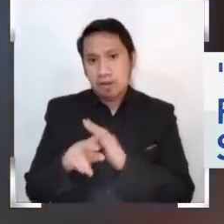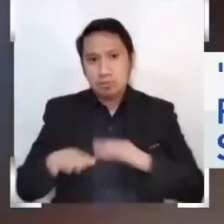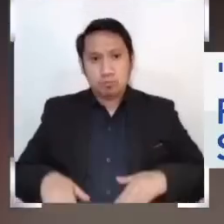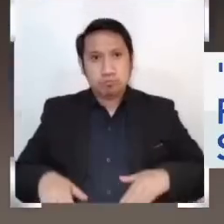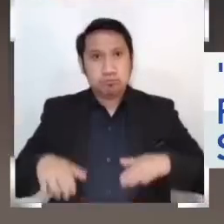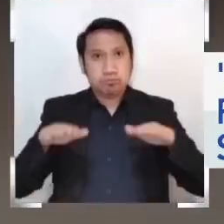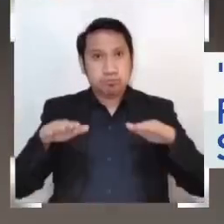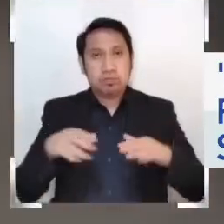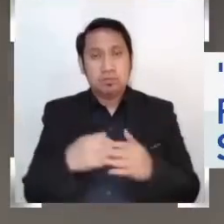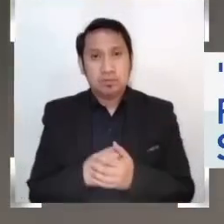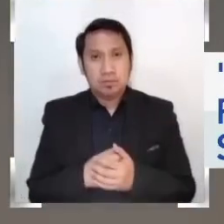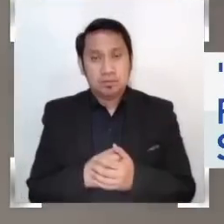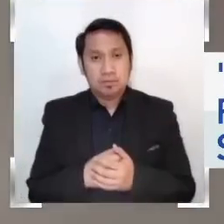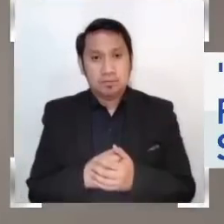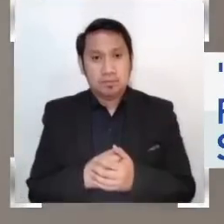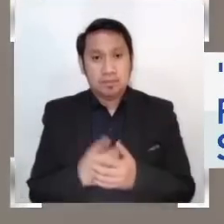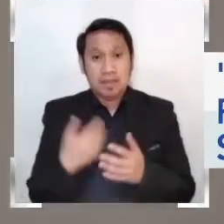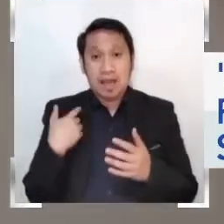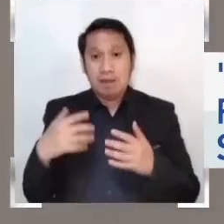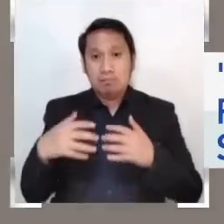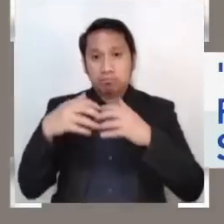May landslide sa barangay Romanggaob.